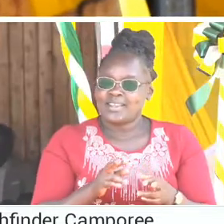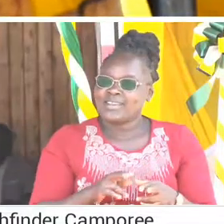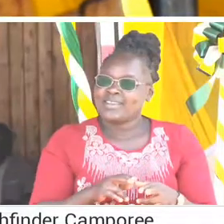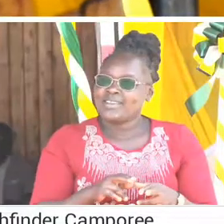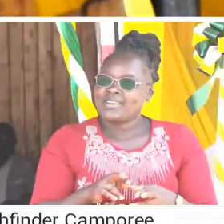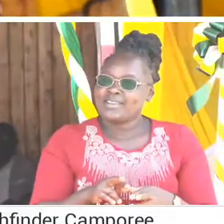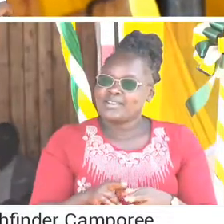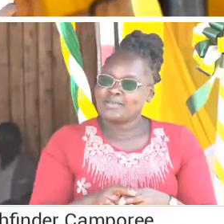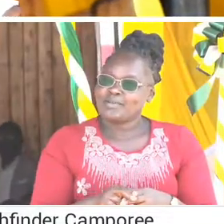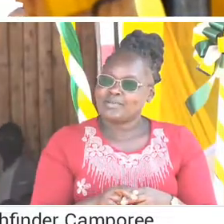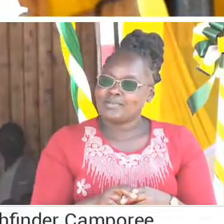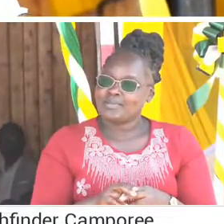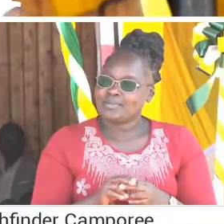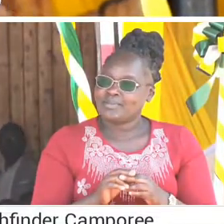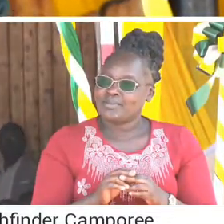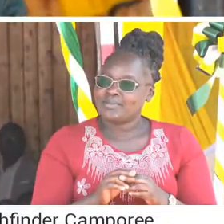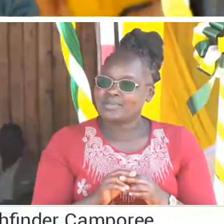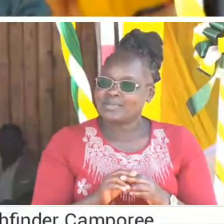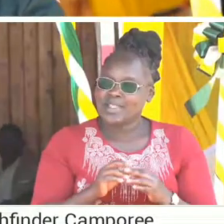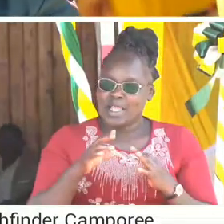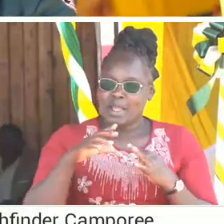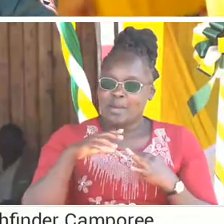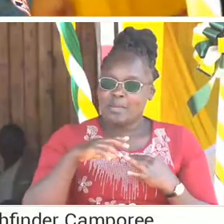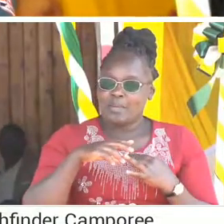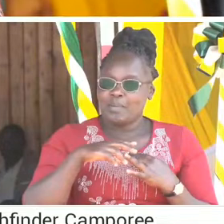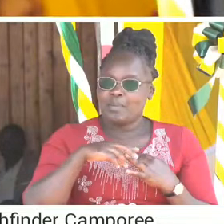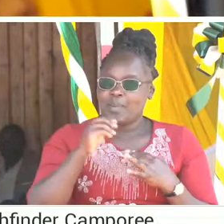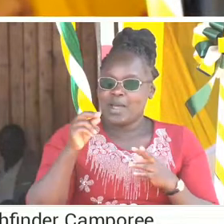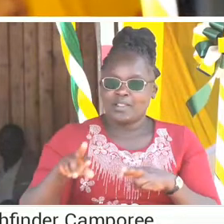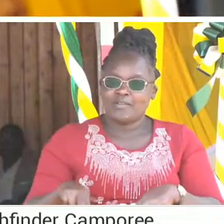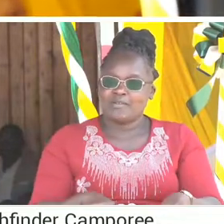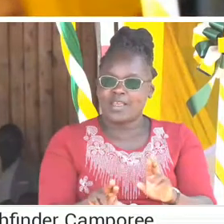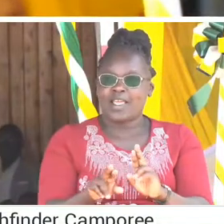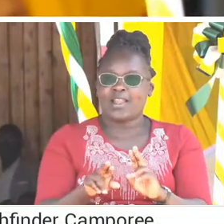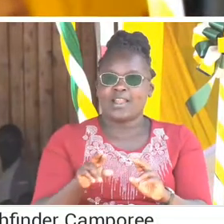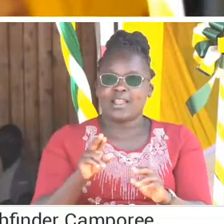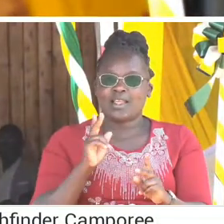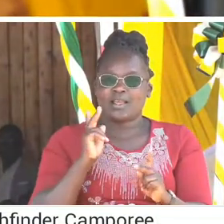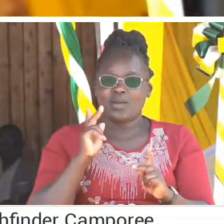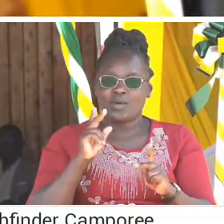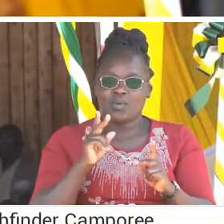nataka tuseme kwa nguvu kidogo. Pathfinders,